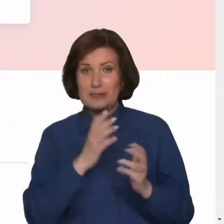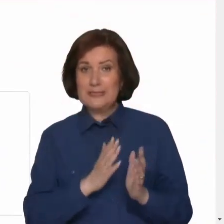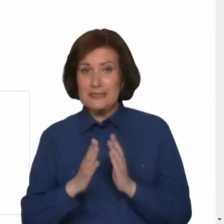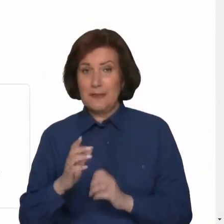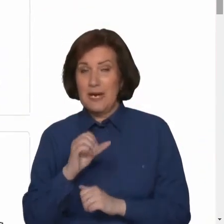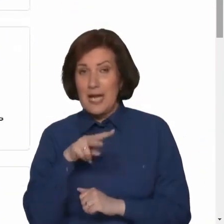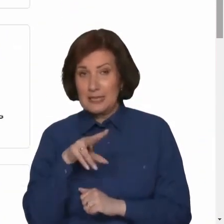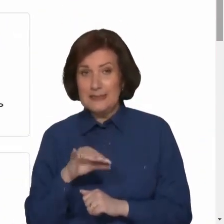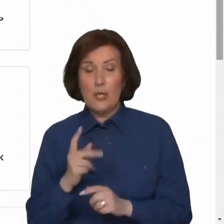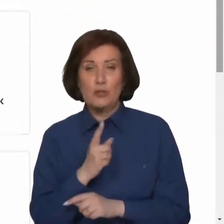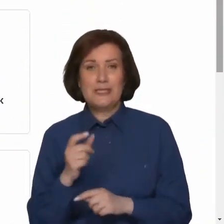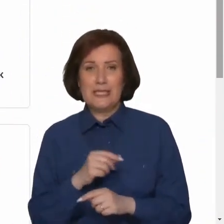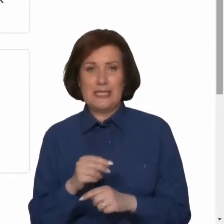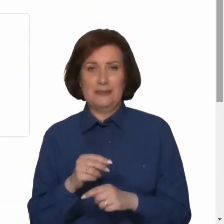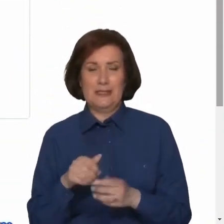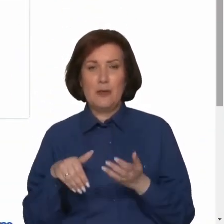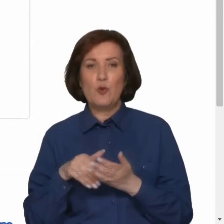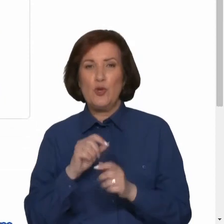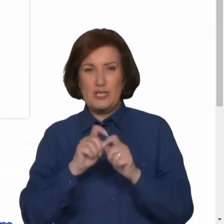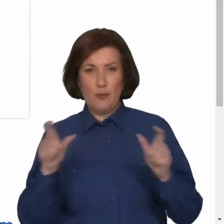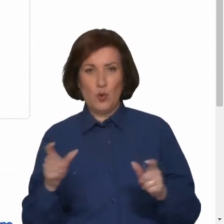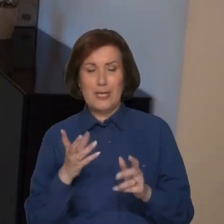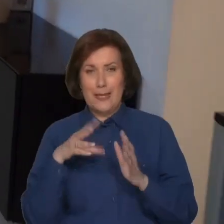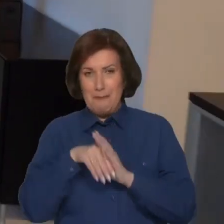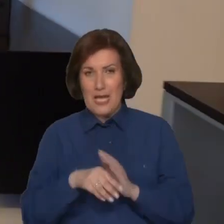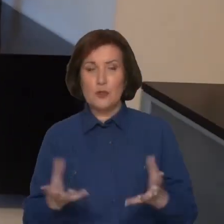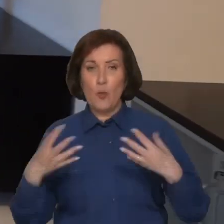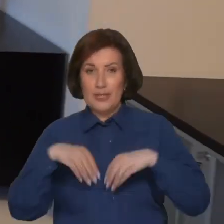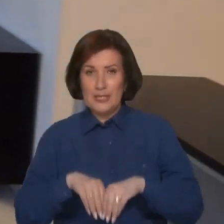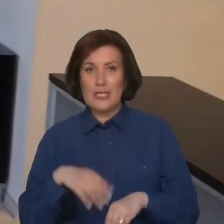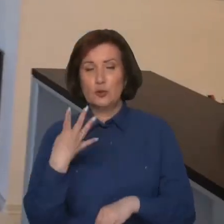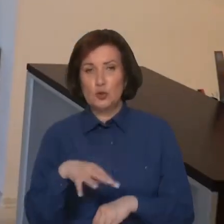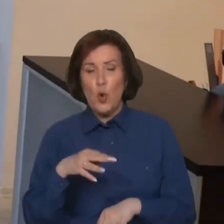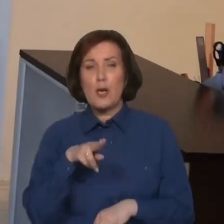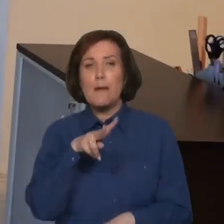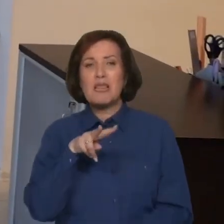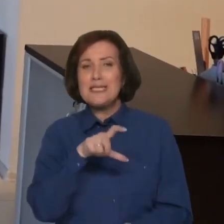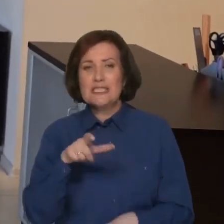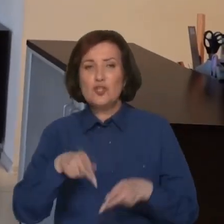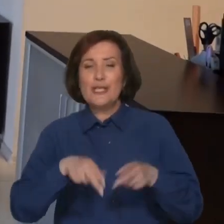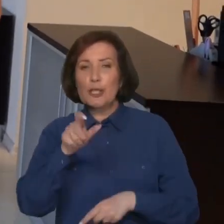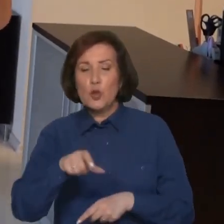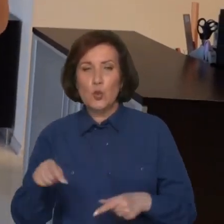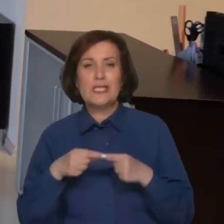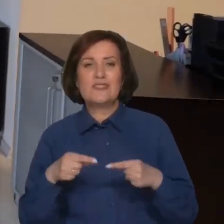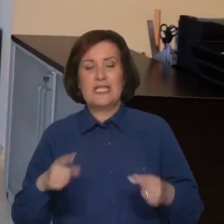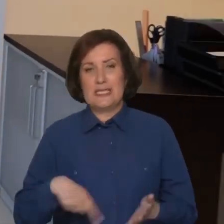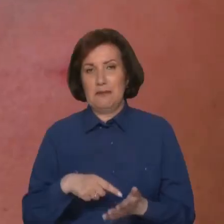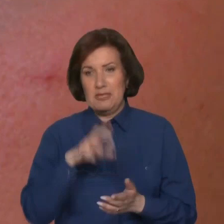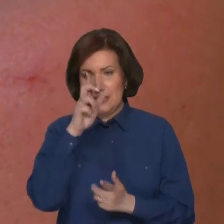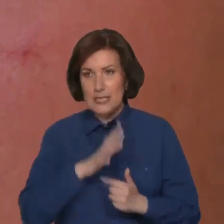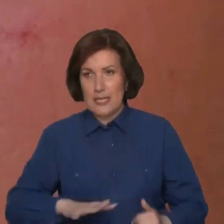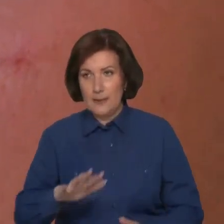система Хелсі та один із дистриб'юторів медичних імплантів об'єднали 40 пластичних хірургів із різних міст